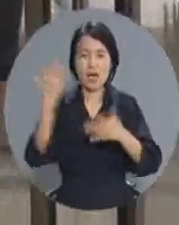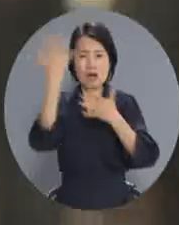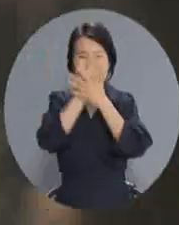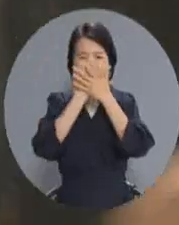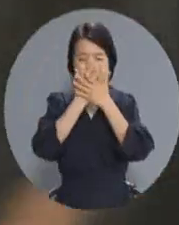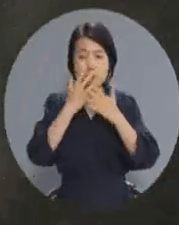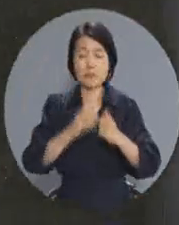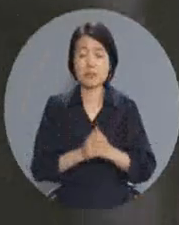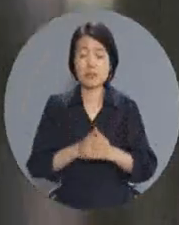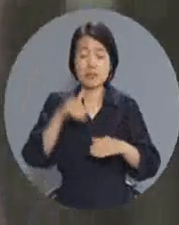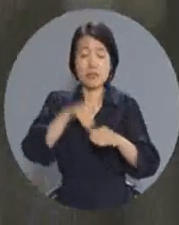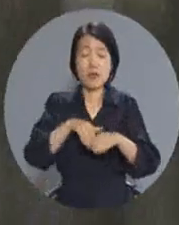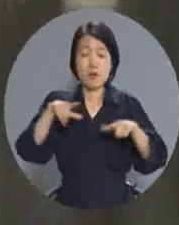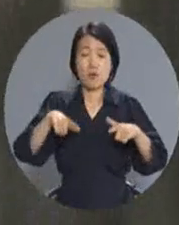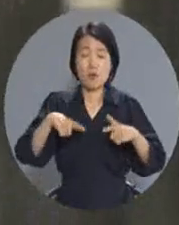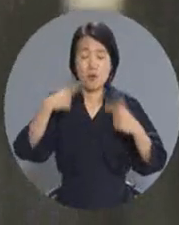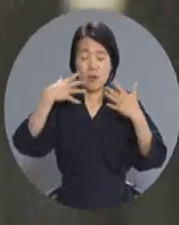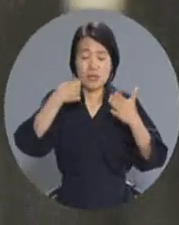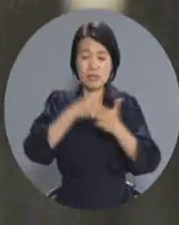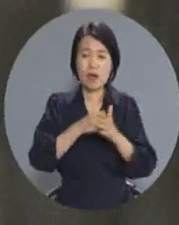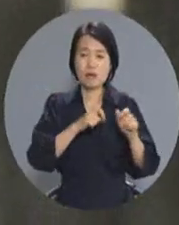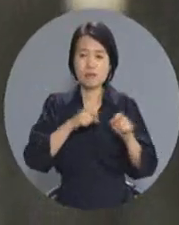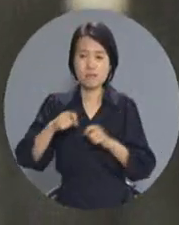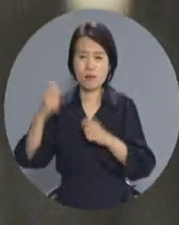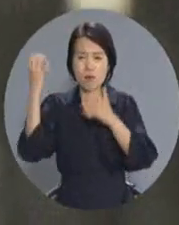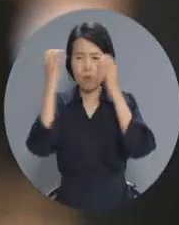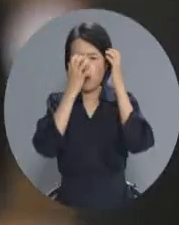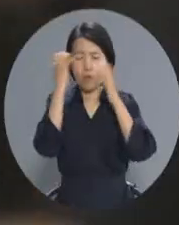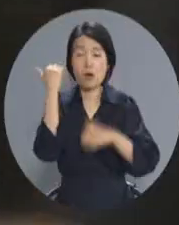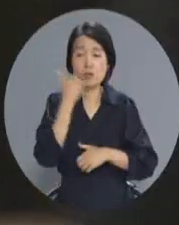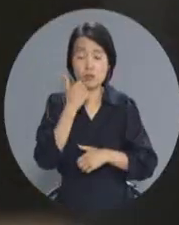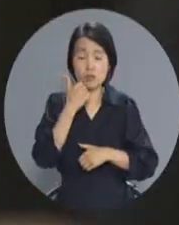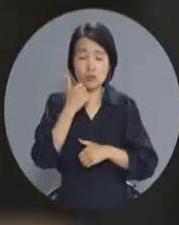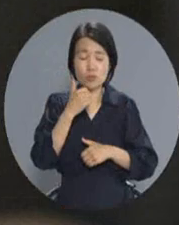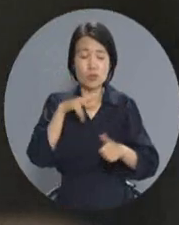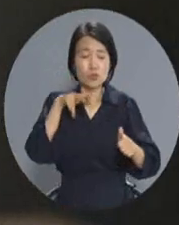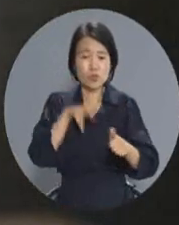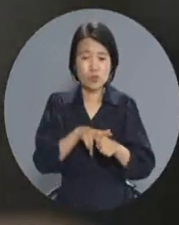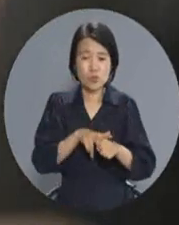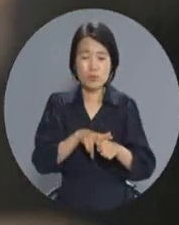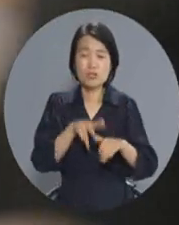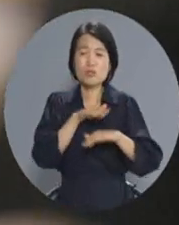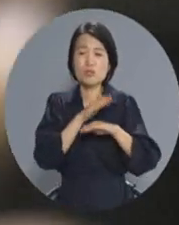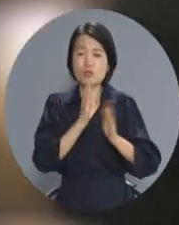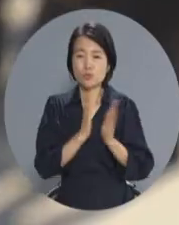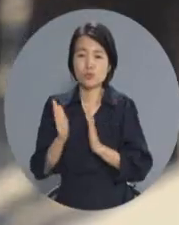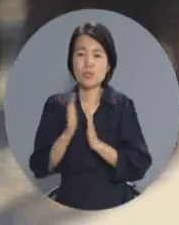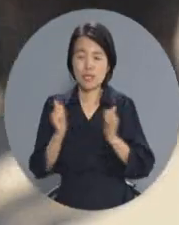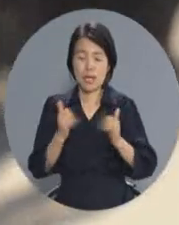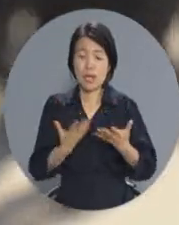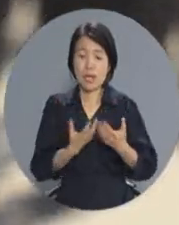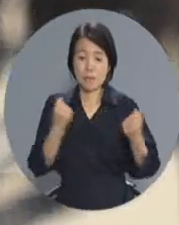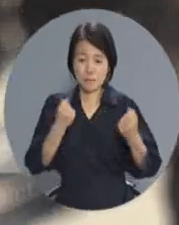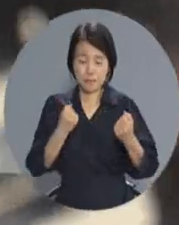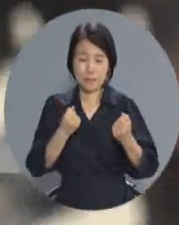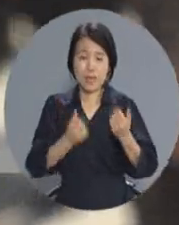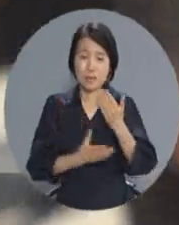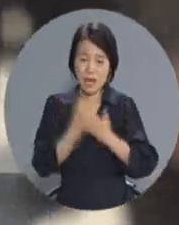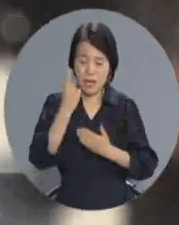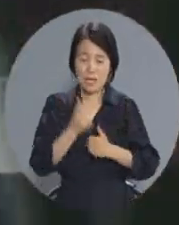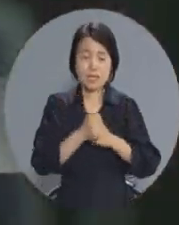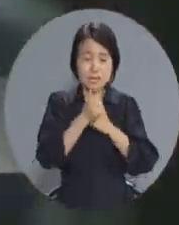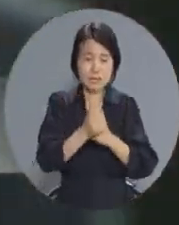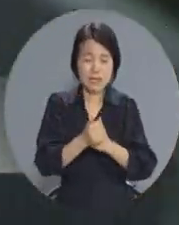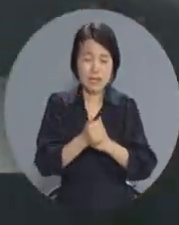선거구 핵정이 지연되면서 혼란을 겪고 있는 건 총선 입지자들입니다 합구나 분구 여부에 따라